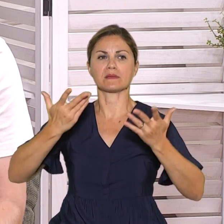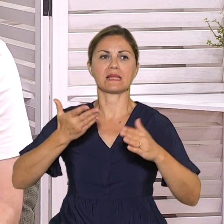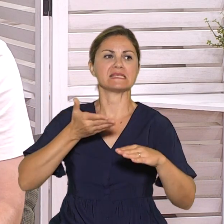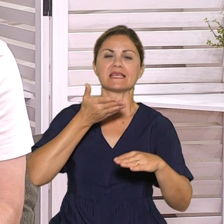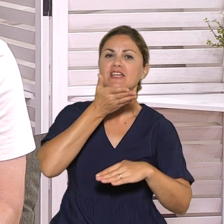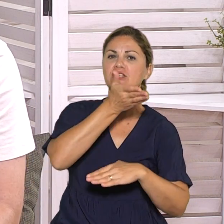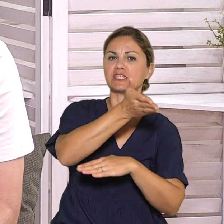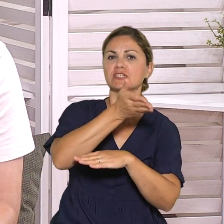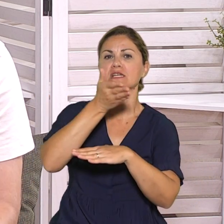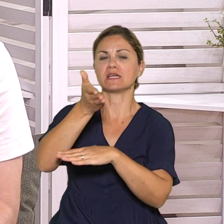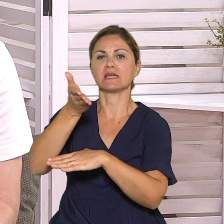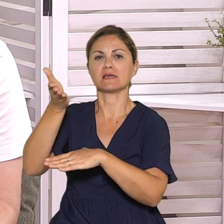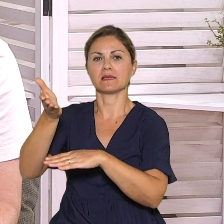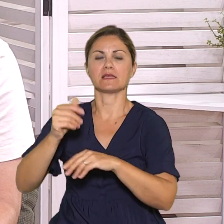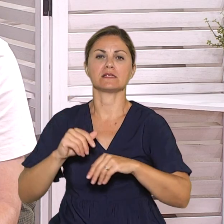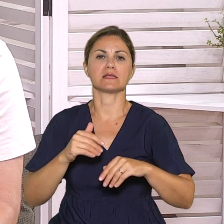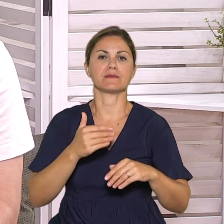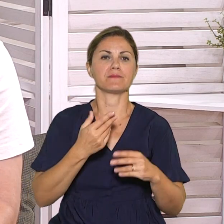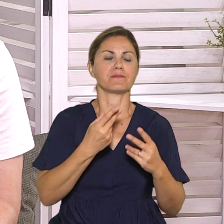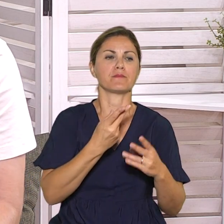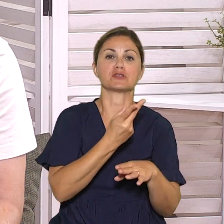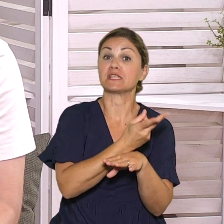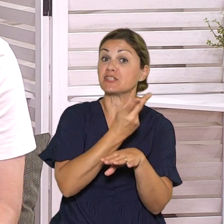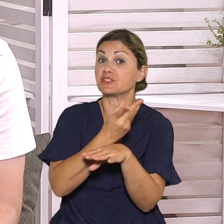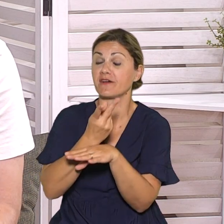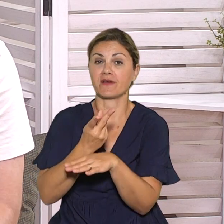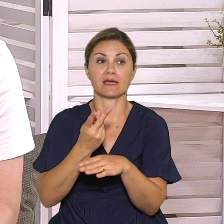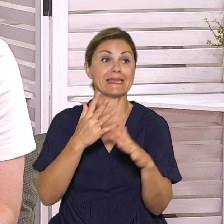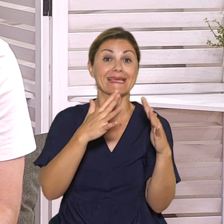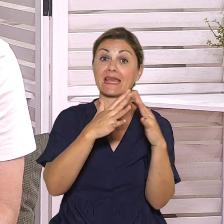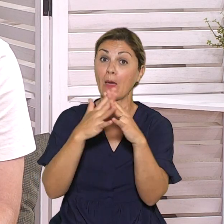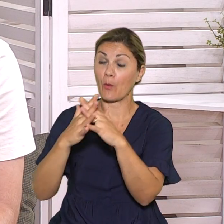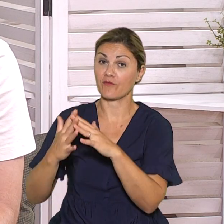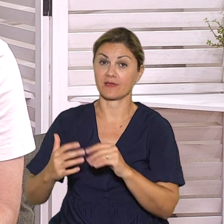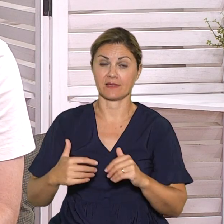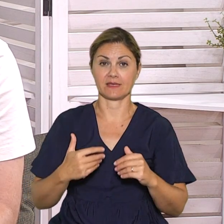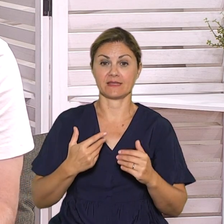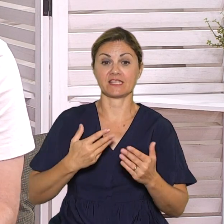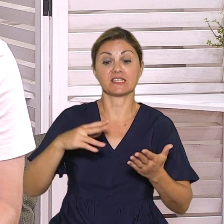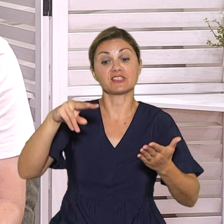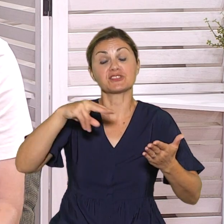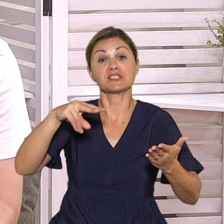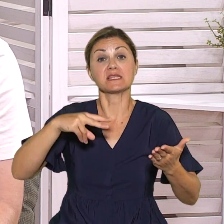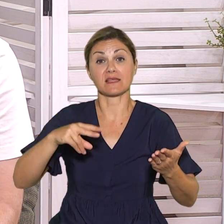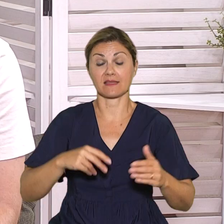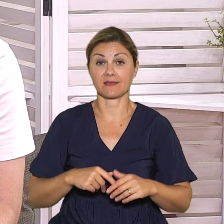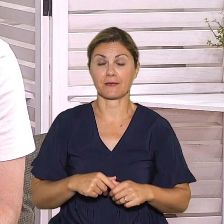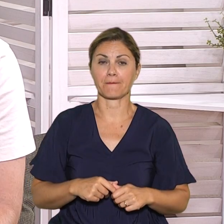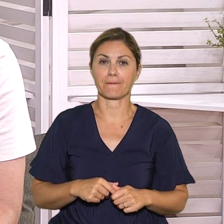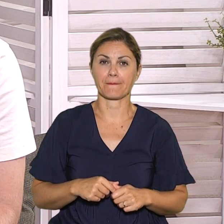išli možda negdje po nekim različitim mjestima, državama, gradovima gdje ste održavali, odnosno čitali svoje